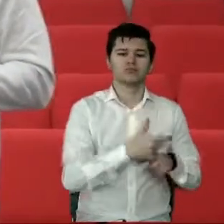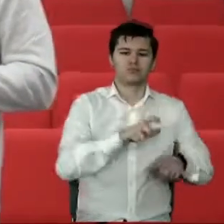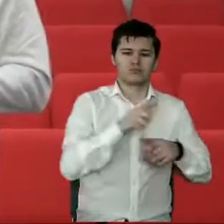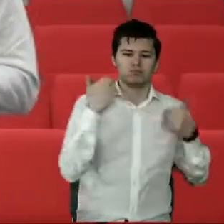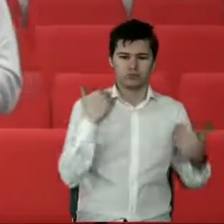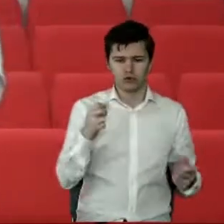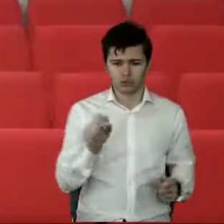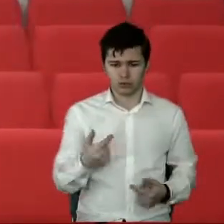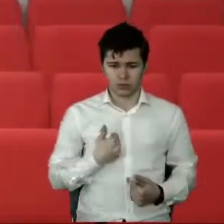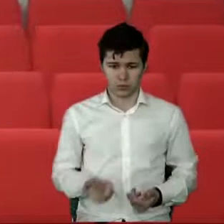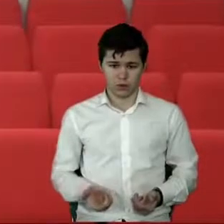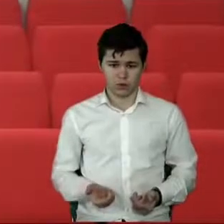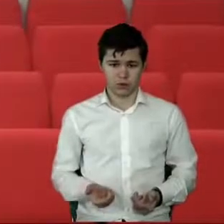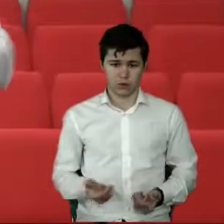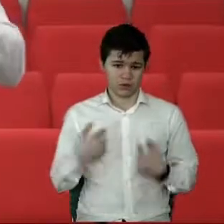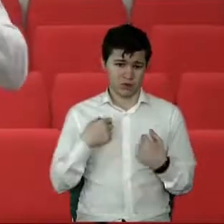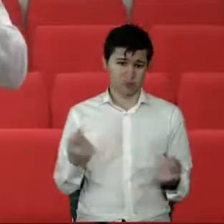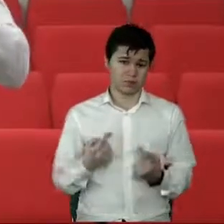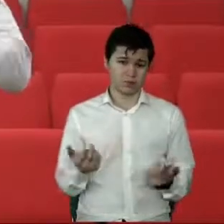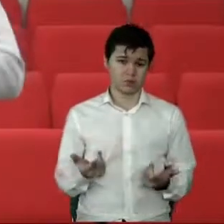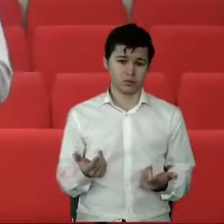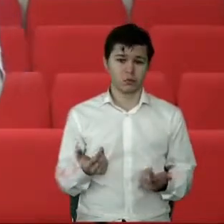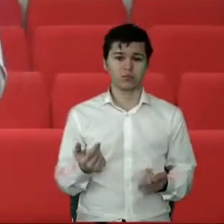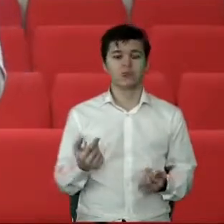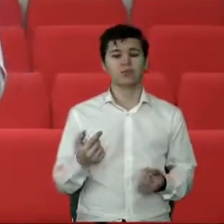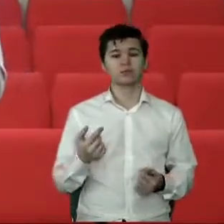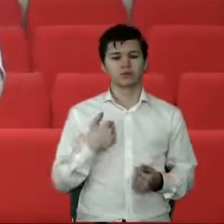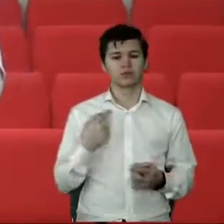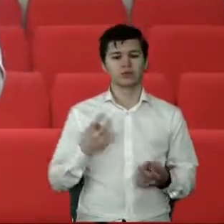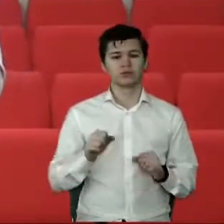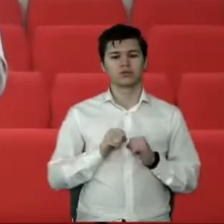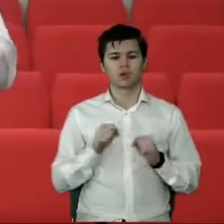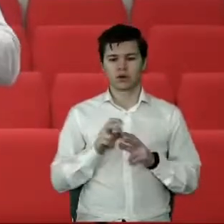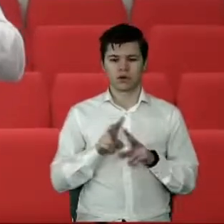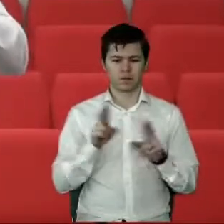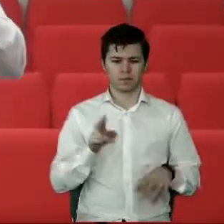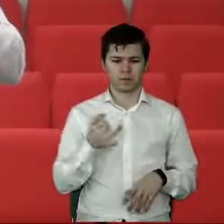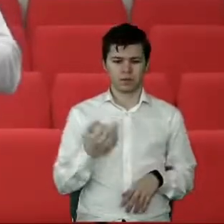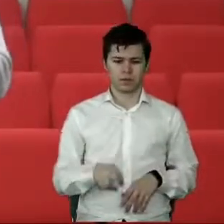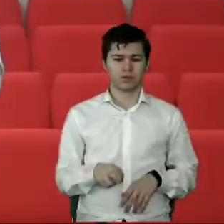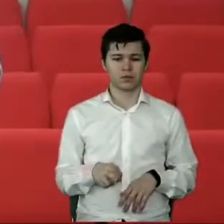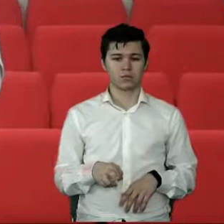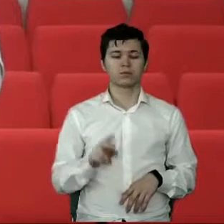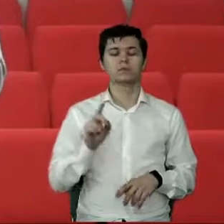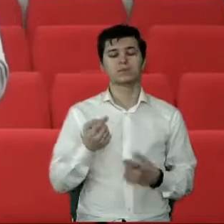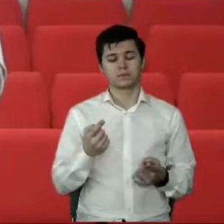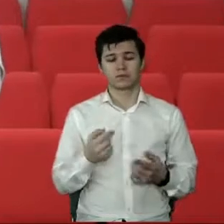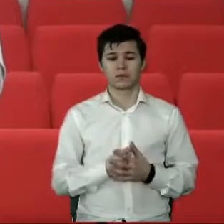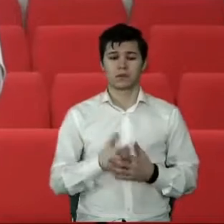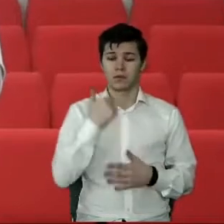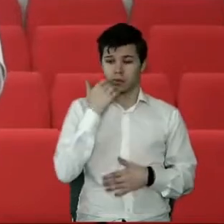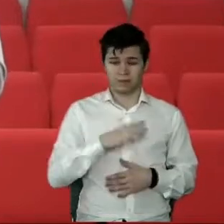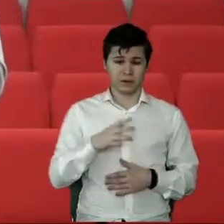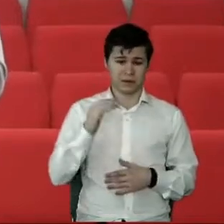Знаете, что я подумал? В первую очередь, я должен стараться быть Ильей. Когда Илью Господь возносил на